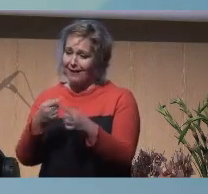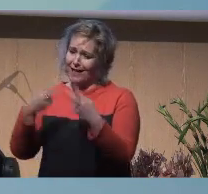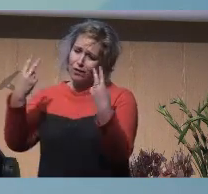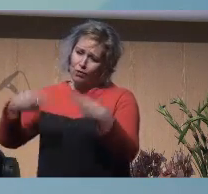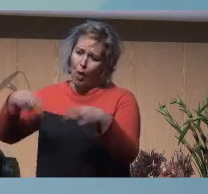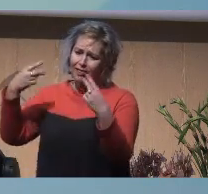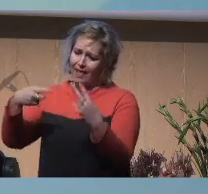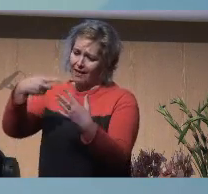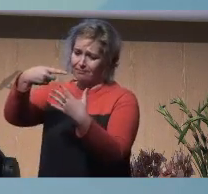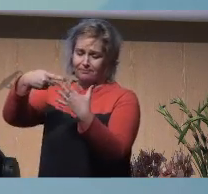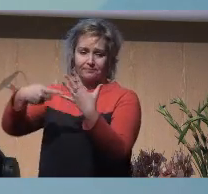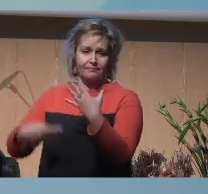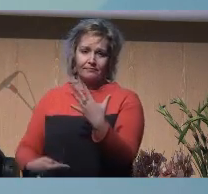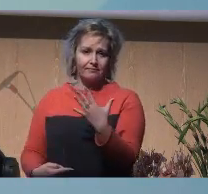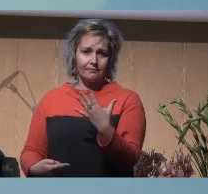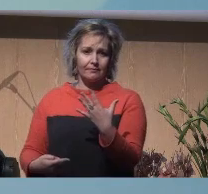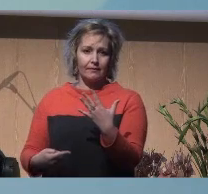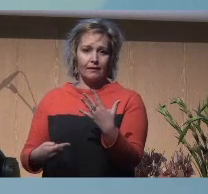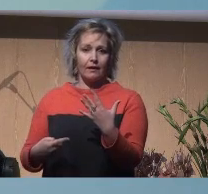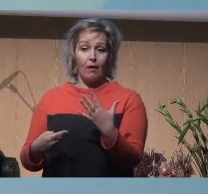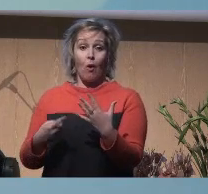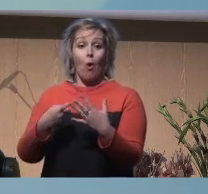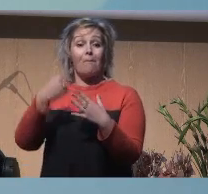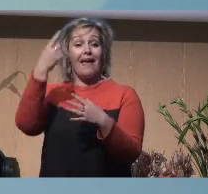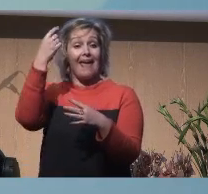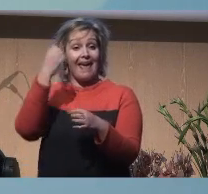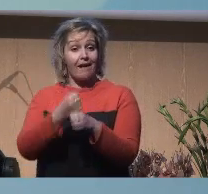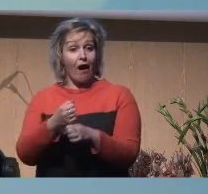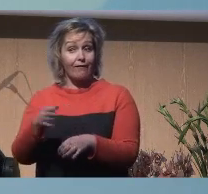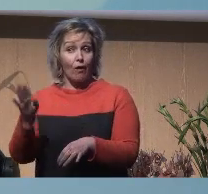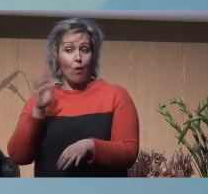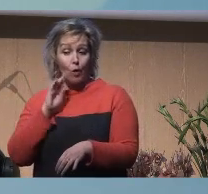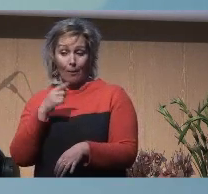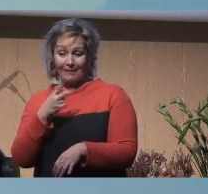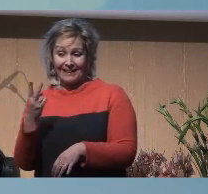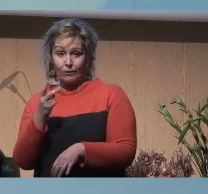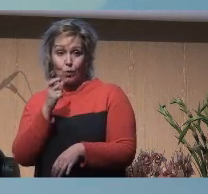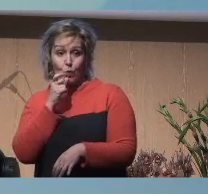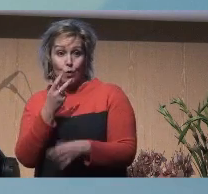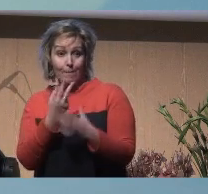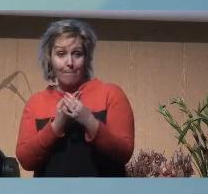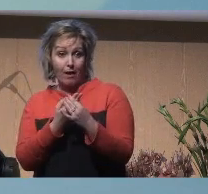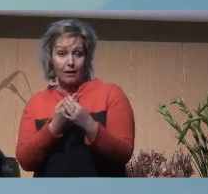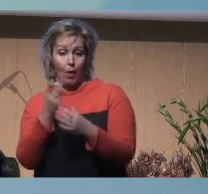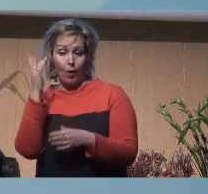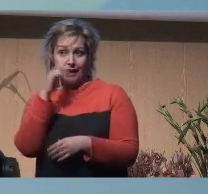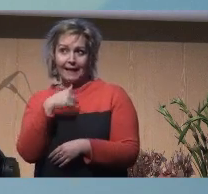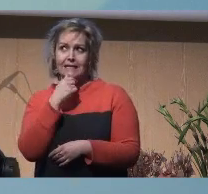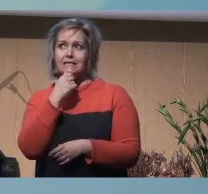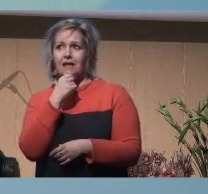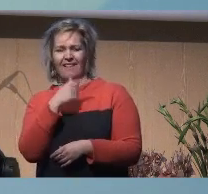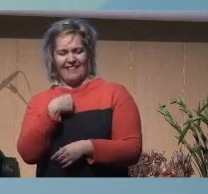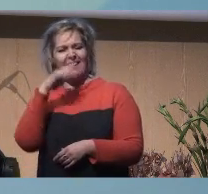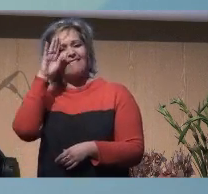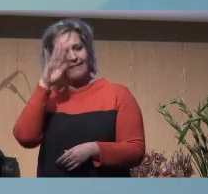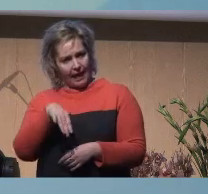rolle. Og med en gang vi hører om disse to ordparene og tenker oss om, så vet